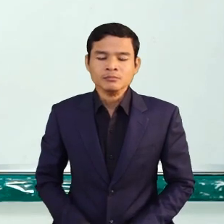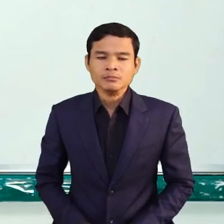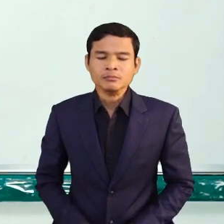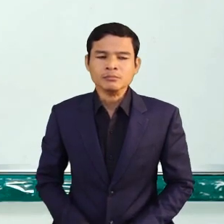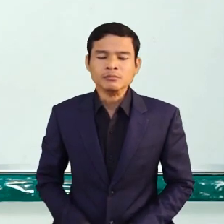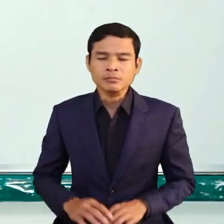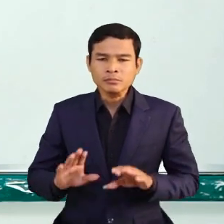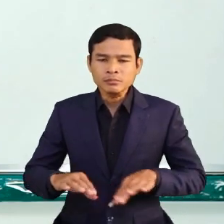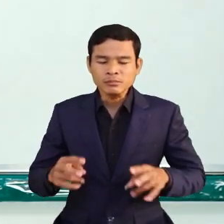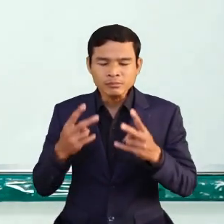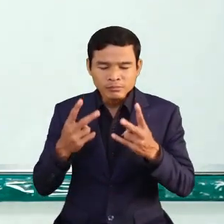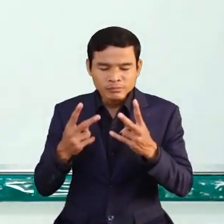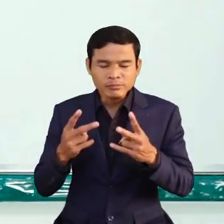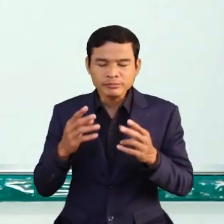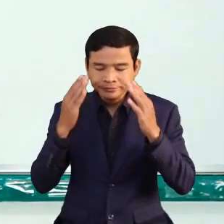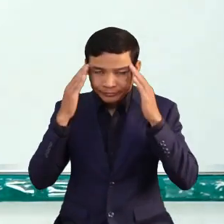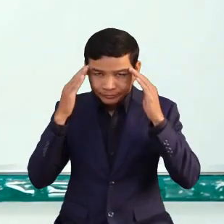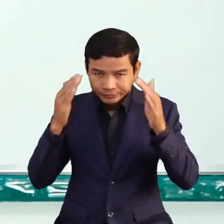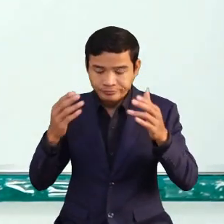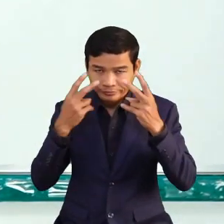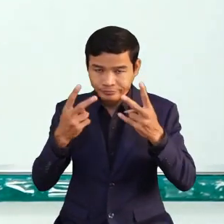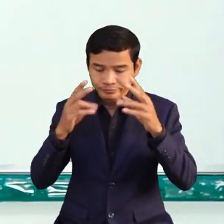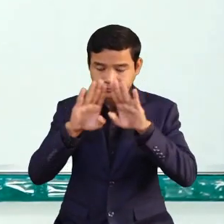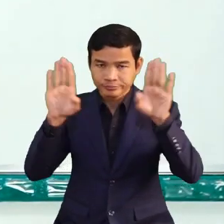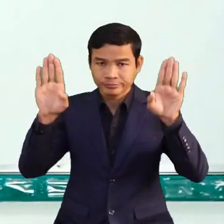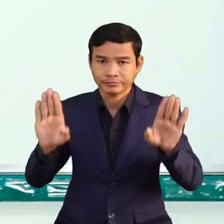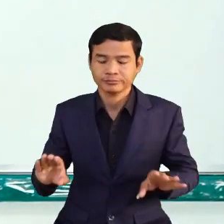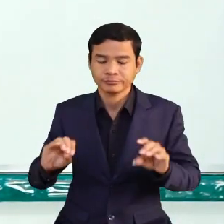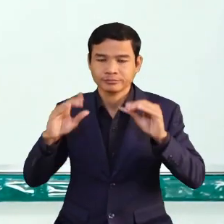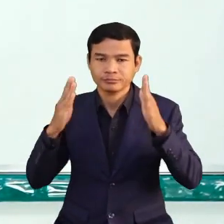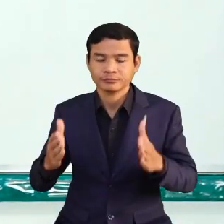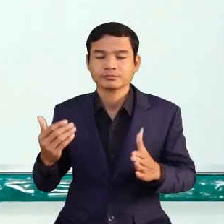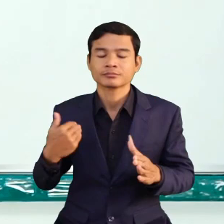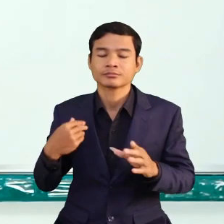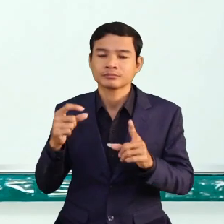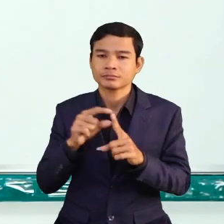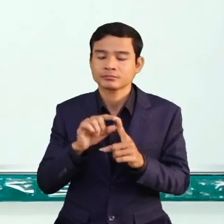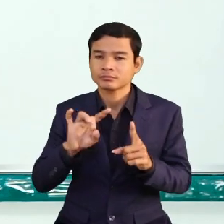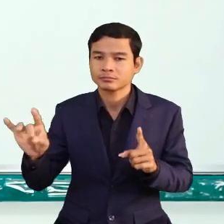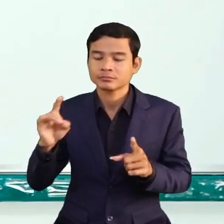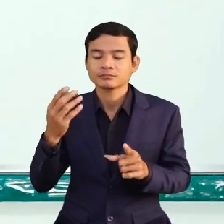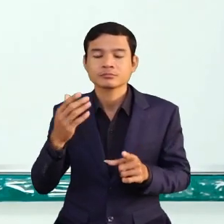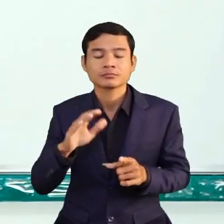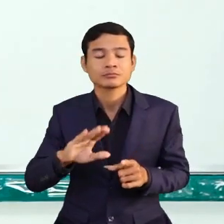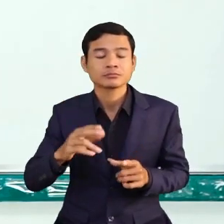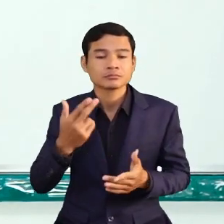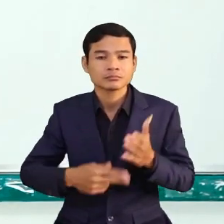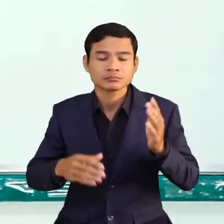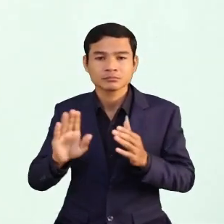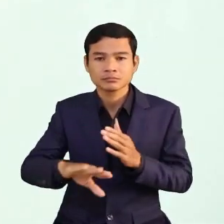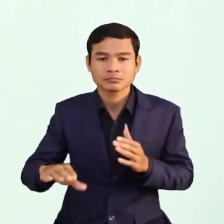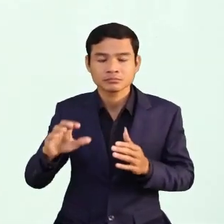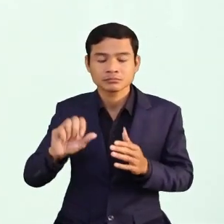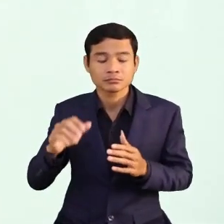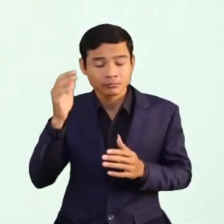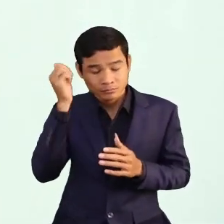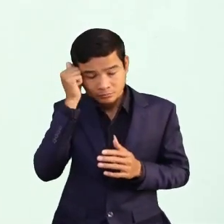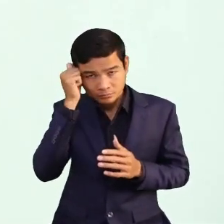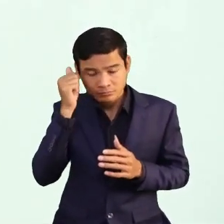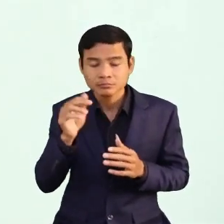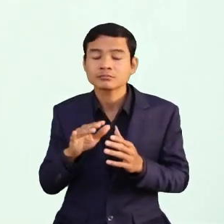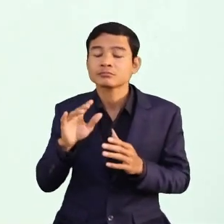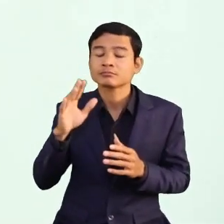កូនកូនទាំងអស់គ្នាសង្កេតមើលលើក្តារខៀនតើអ្នកគ្រូមានព្យាង្គអ្វីកូនចាំដែរទេកាលពីកូនរៀនមេរៀនប